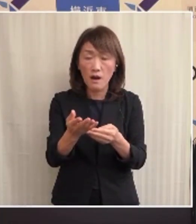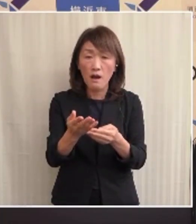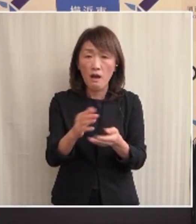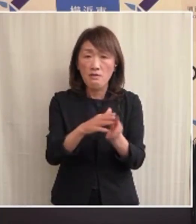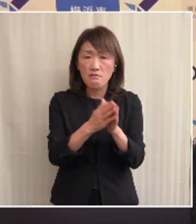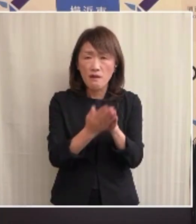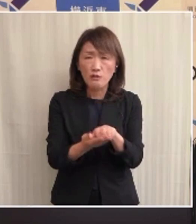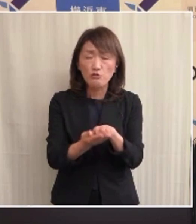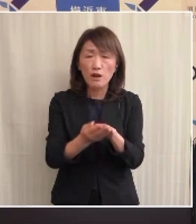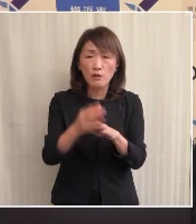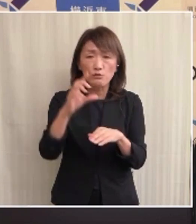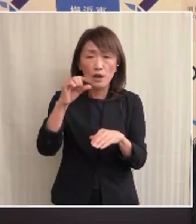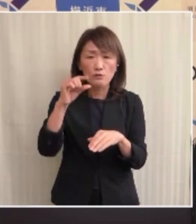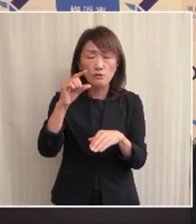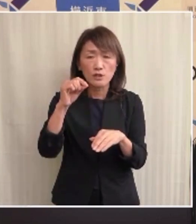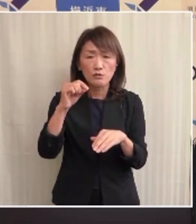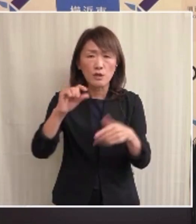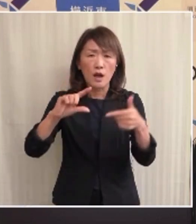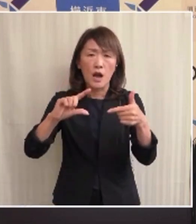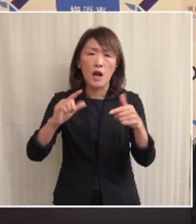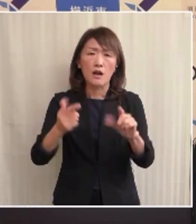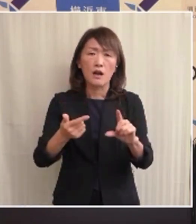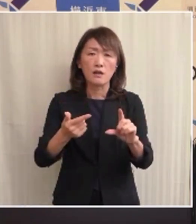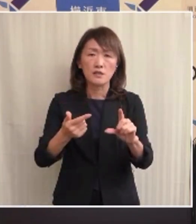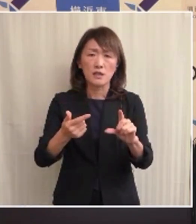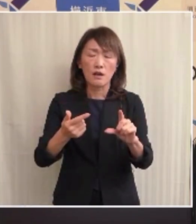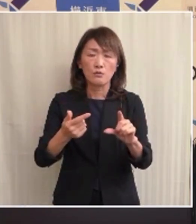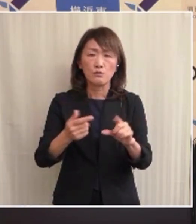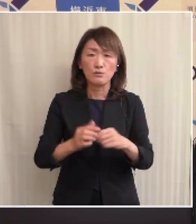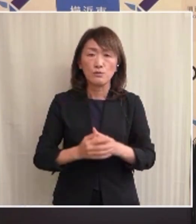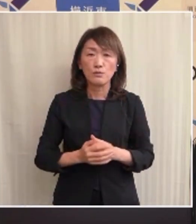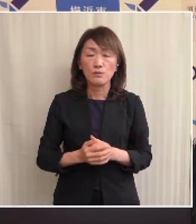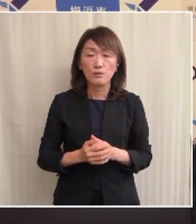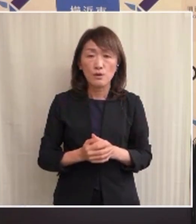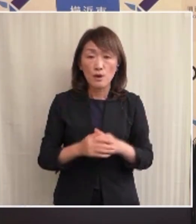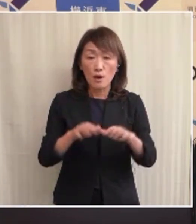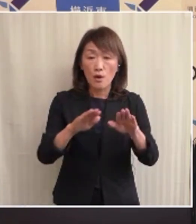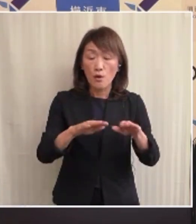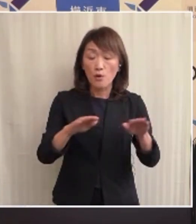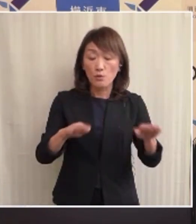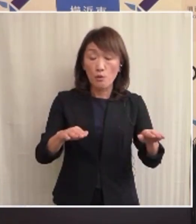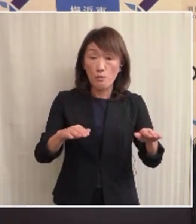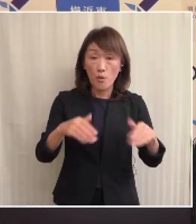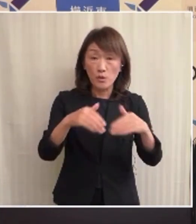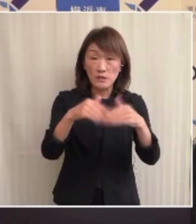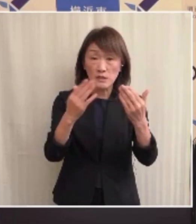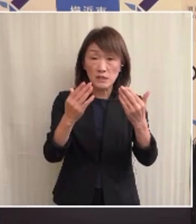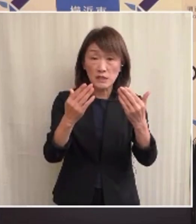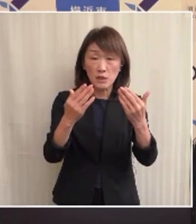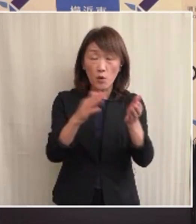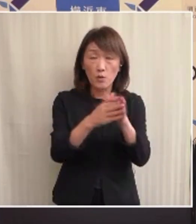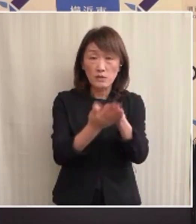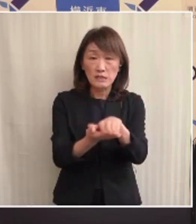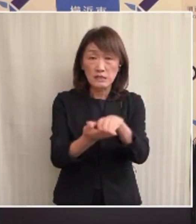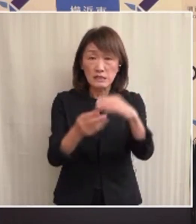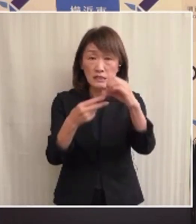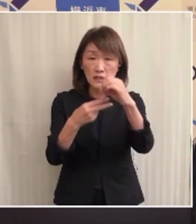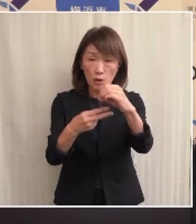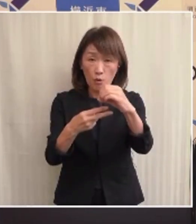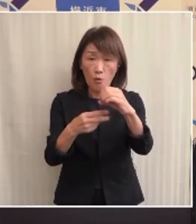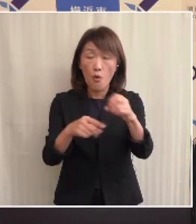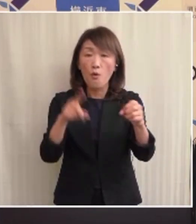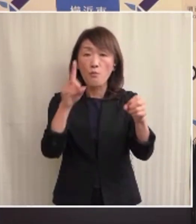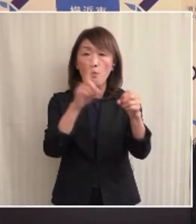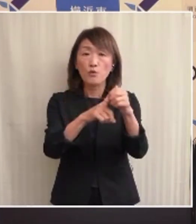が異なってまいりますので、子どもの事故死ゼロという目標を達